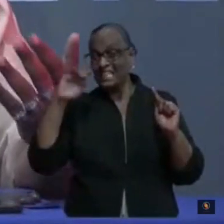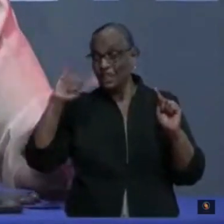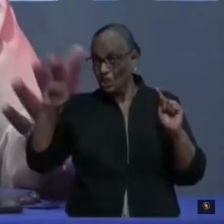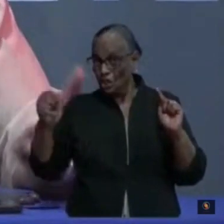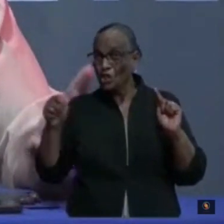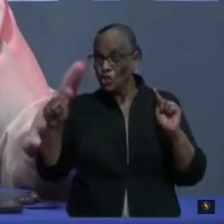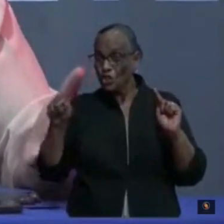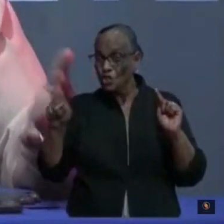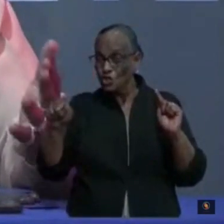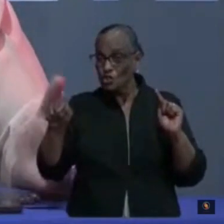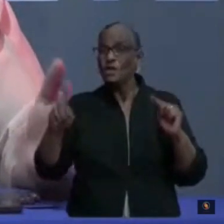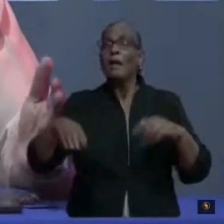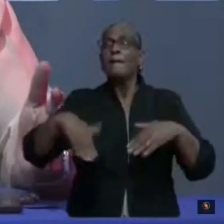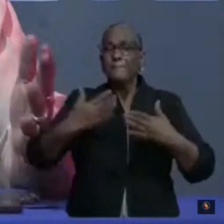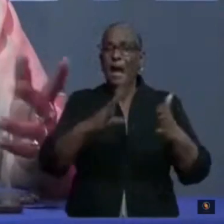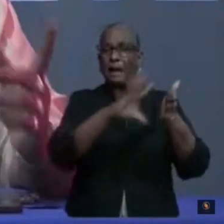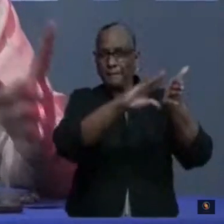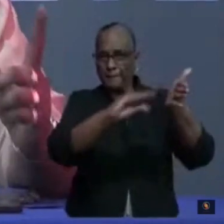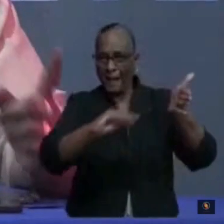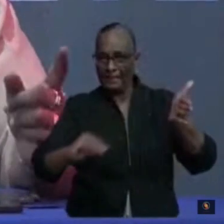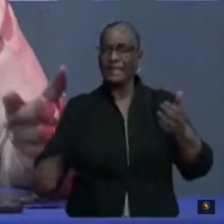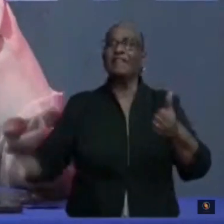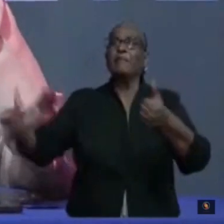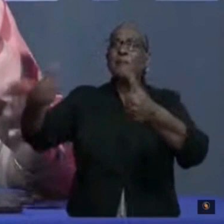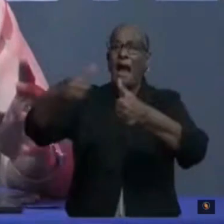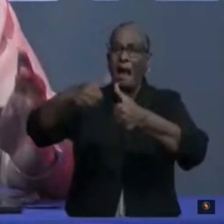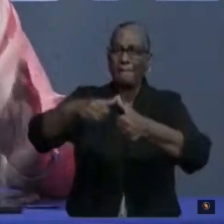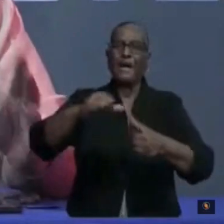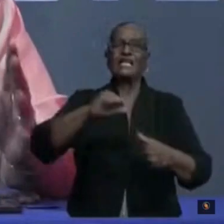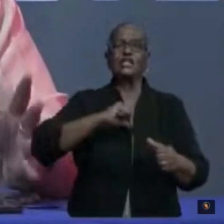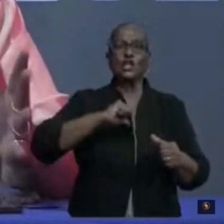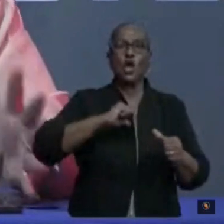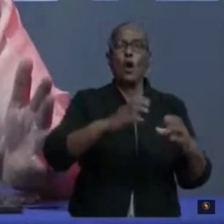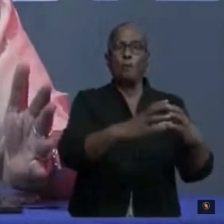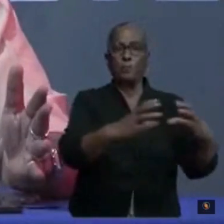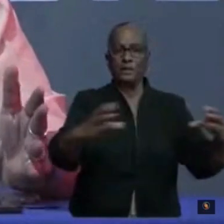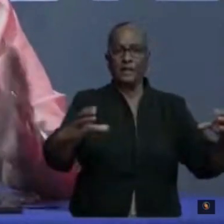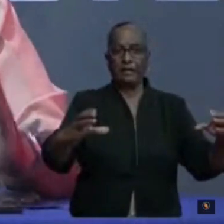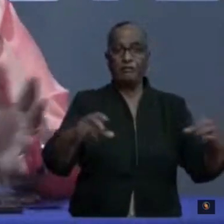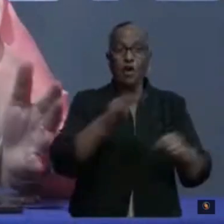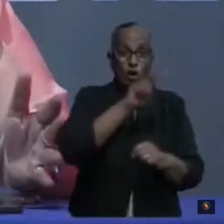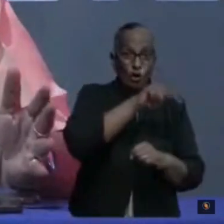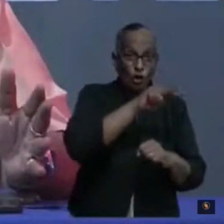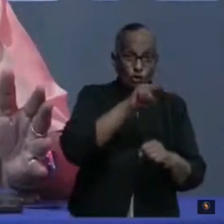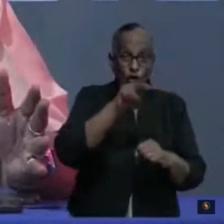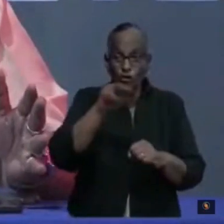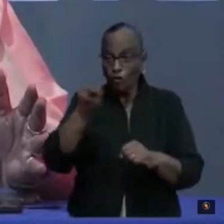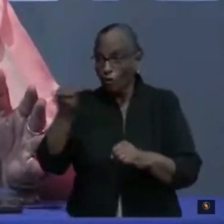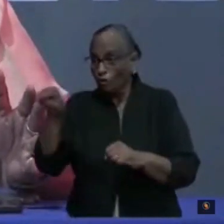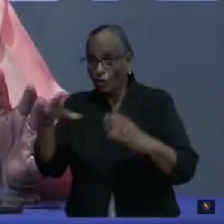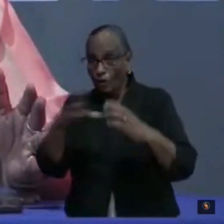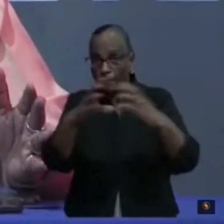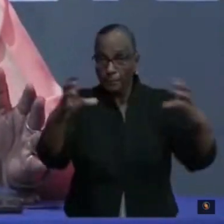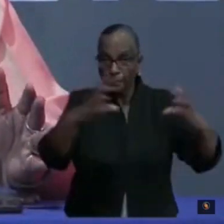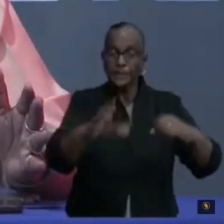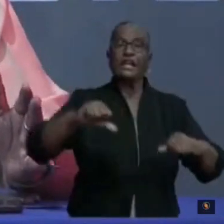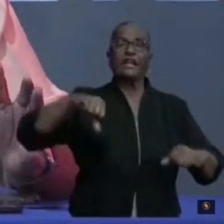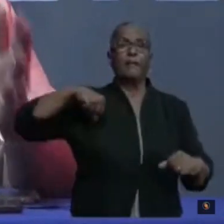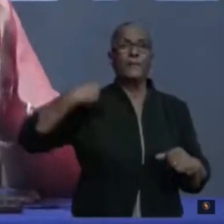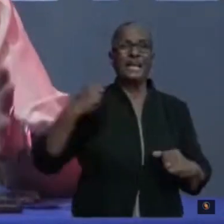Want vanaf 1 juli, de controle, 1 juni, de controle ontstaat naar uw presie.